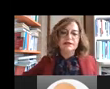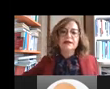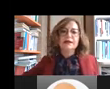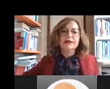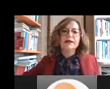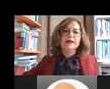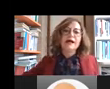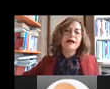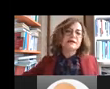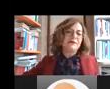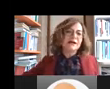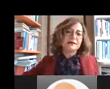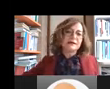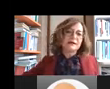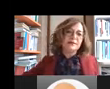social.